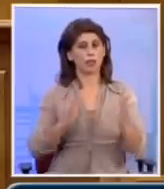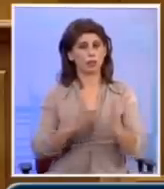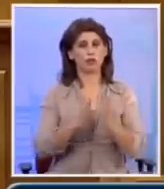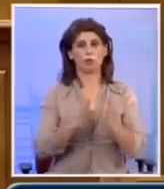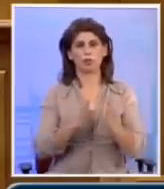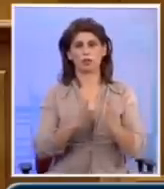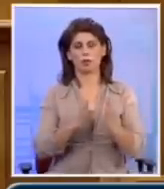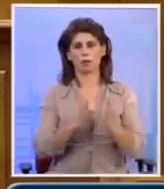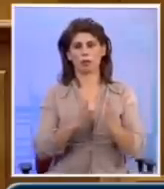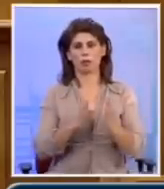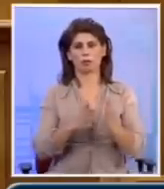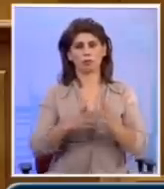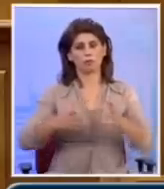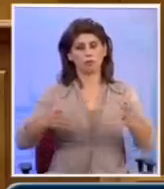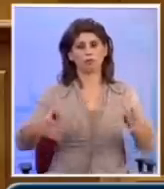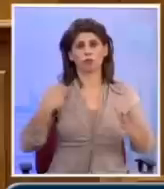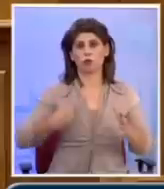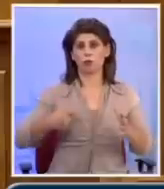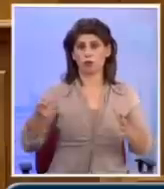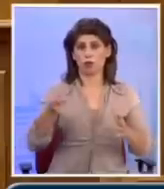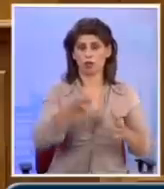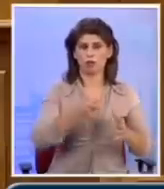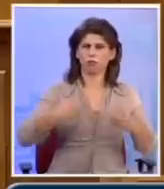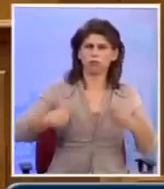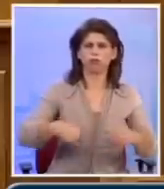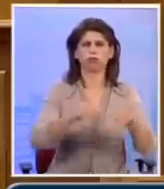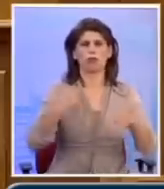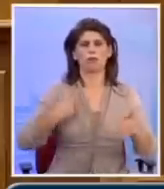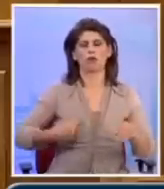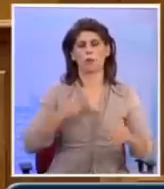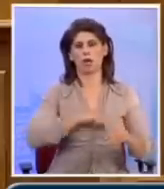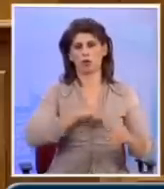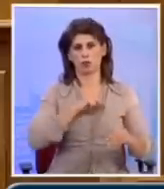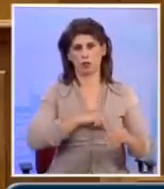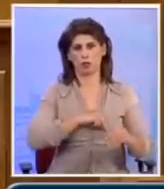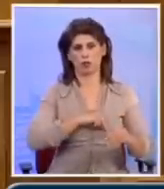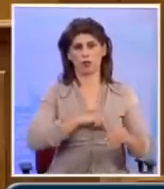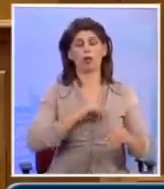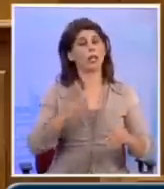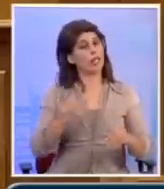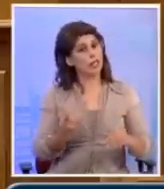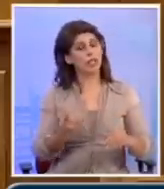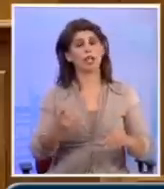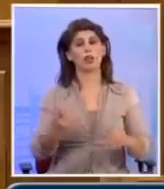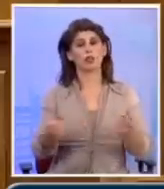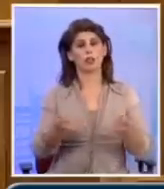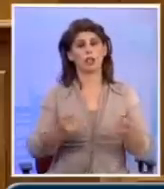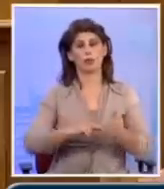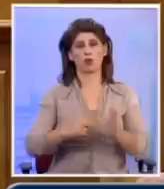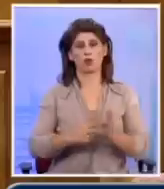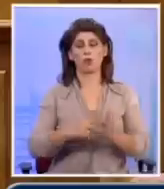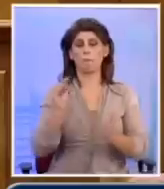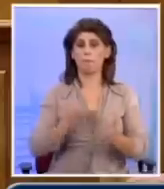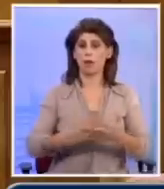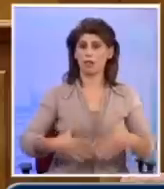αντιμετωπίζαμε την μεγέθυνση του δημόσιου χρέους ξεπουλώντας τη δημόσια περιουσία ή ότι θα κάναμε την οικονομία μας να